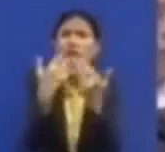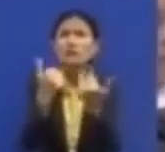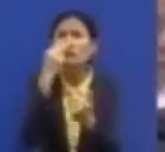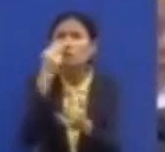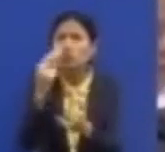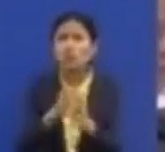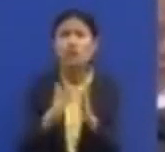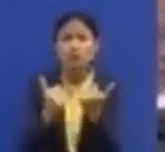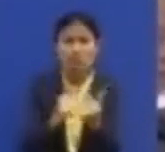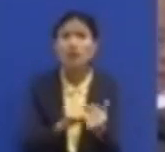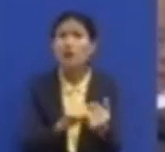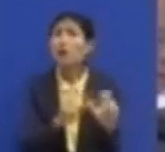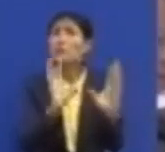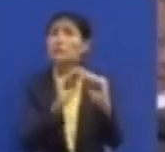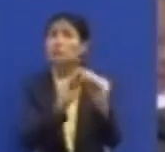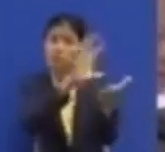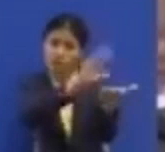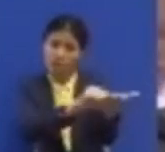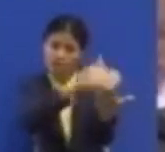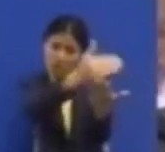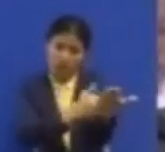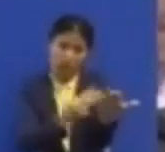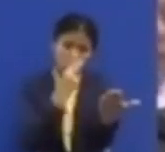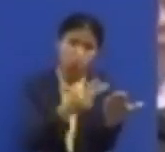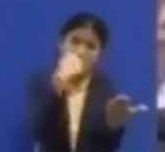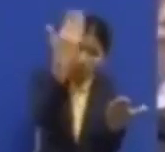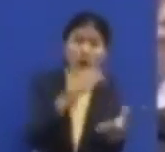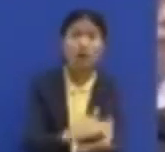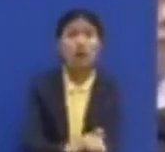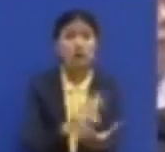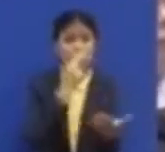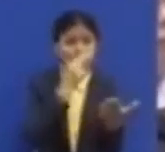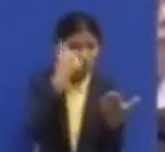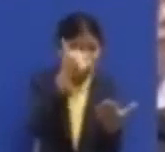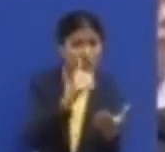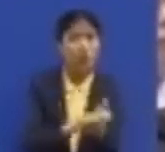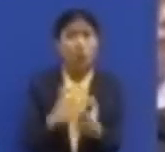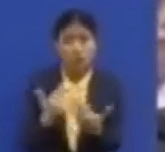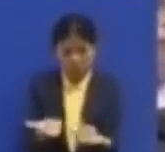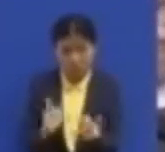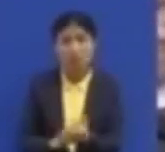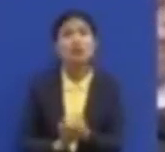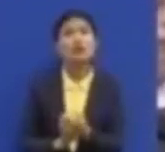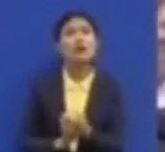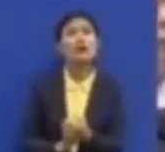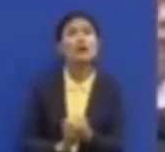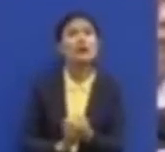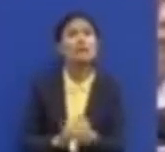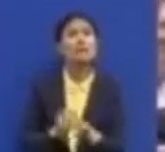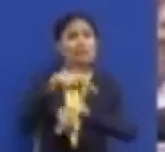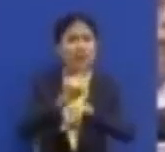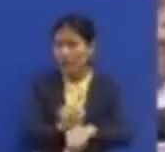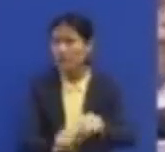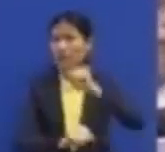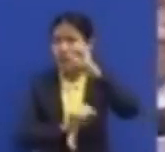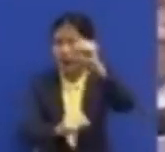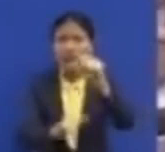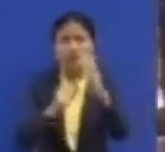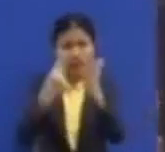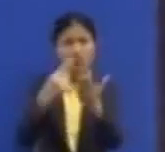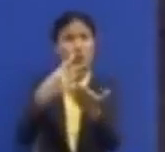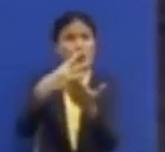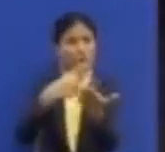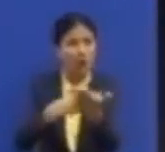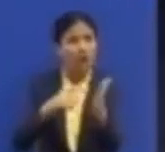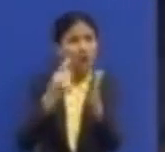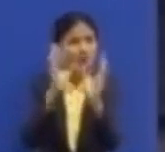ได้ครับถ้าไม่มีหลักฐานว่าท่านประธานประกาศเข้าสู่ระเบียบวาระแล้วเป็นความชอบธรรมครับที่สมาชิกจะเสนอย